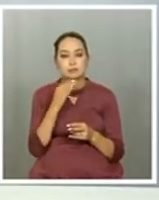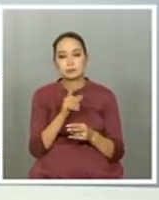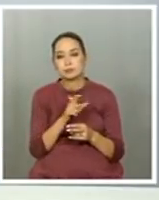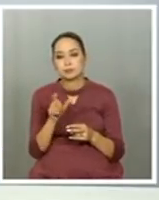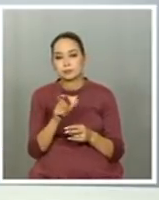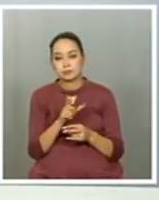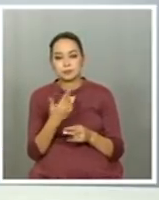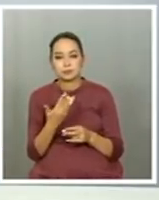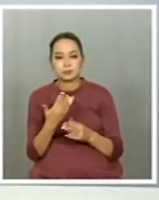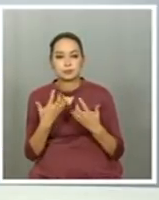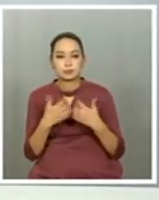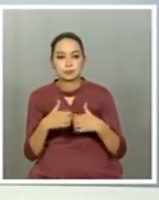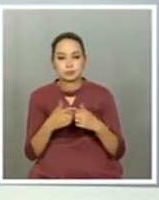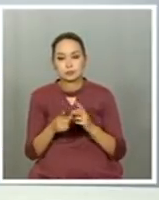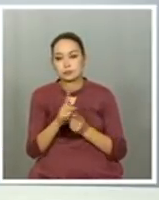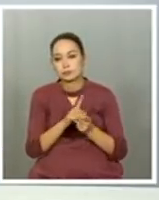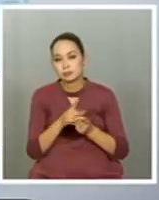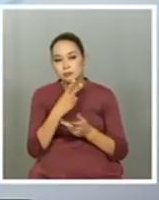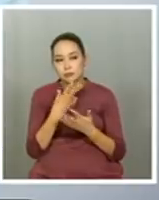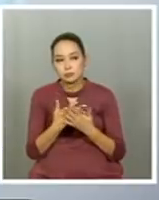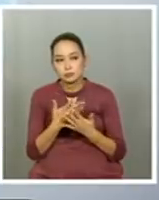жүреді.